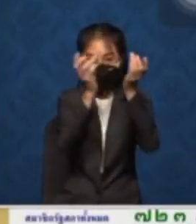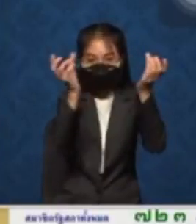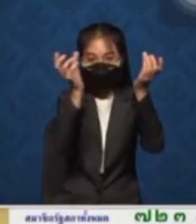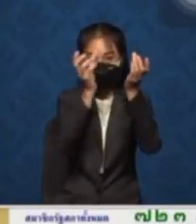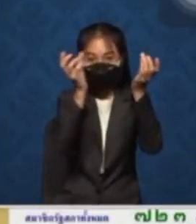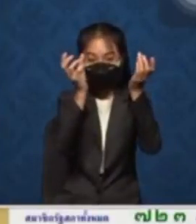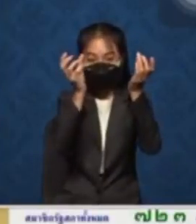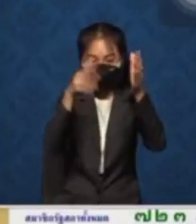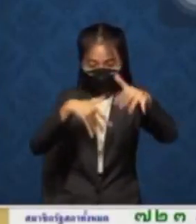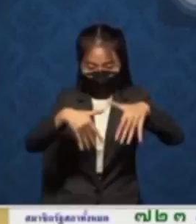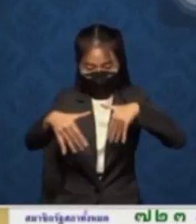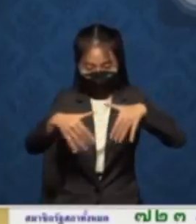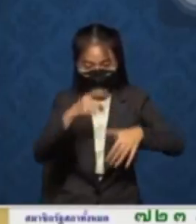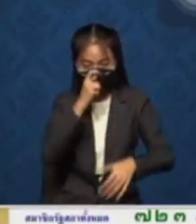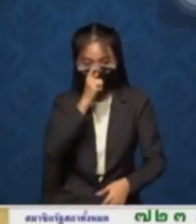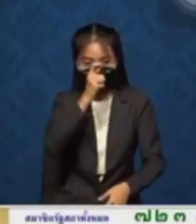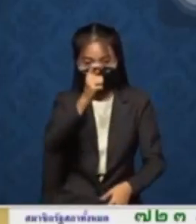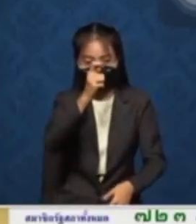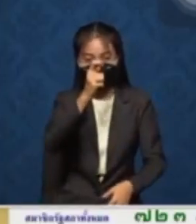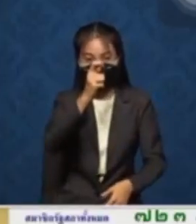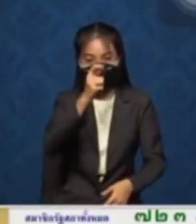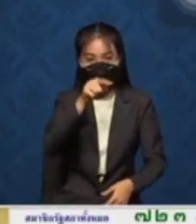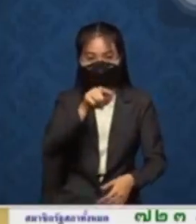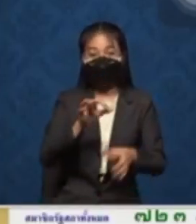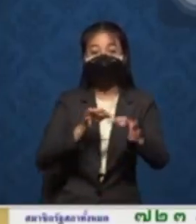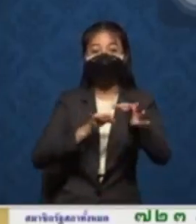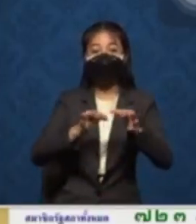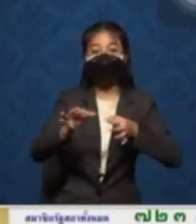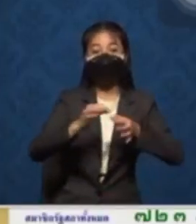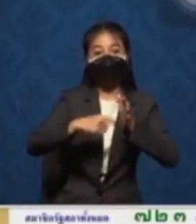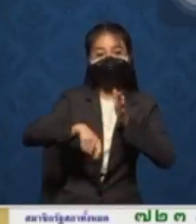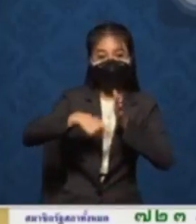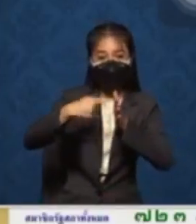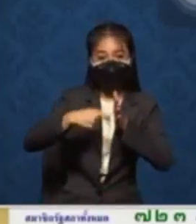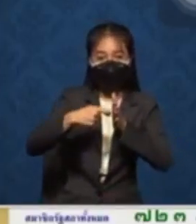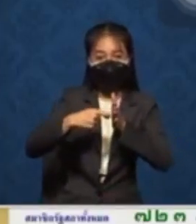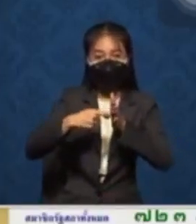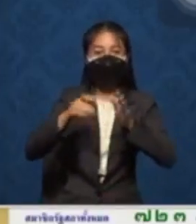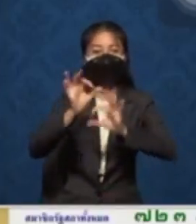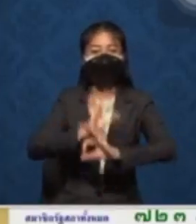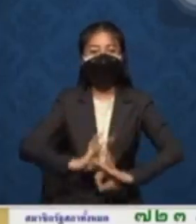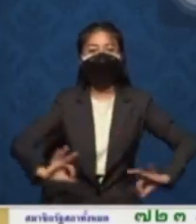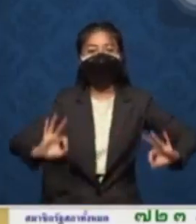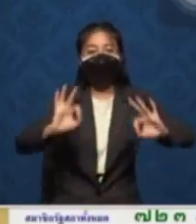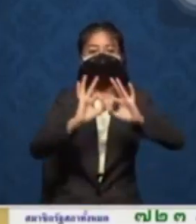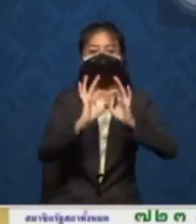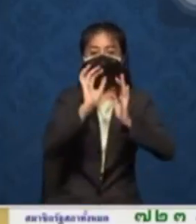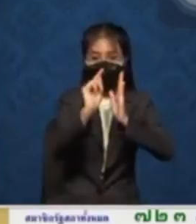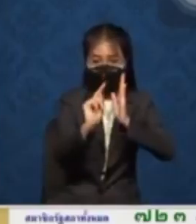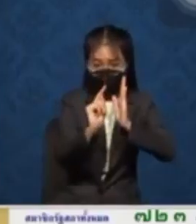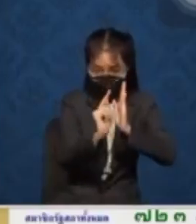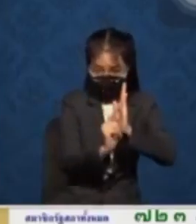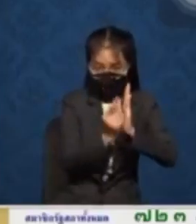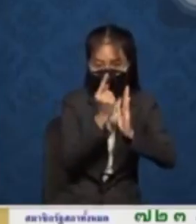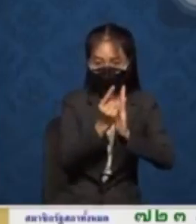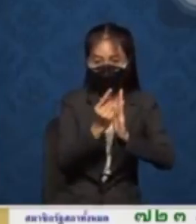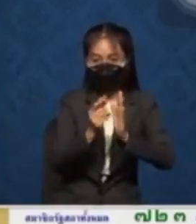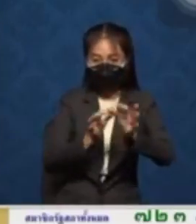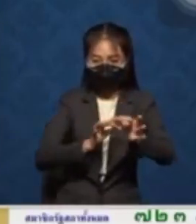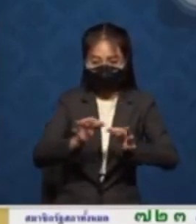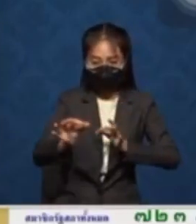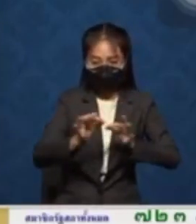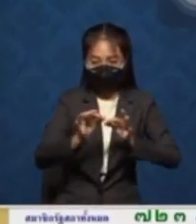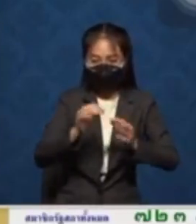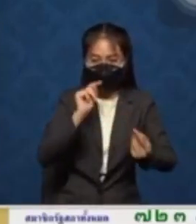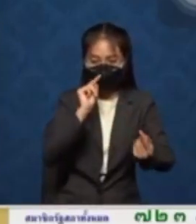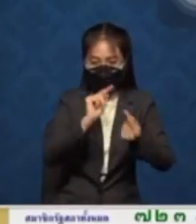ศการอธิบายถึงหลักการและเหตุผลของการแก้ไขรัฐธรรมนูญครั้งนี้เนี่ยก็จำเป็นครับที่จะต้องเริ่มต้นจากการอภิปรายให้เห็นถึงปัญหาในภาพรวมของประเ